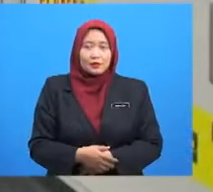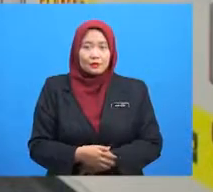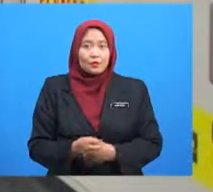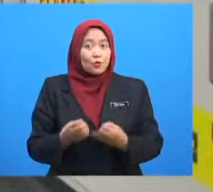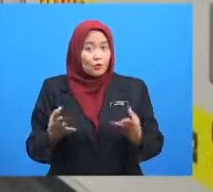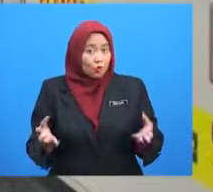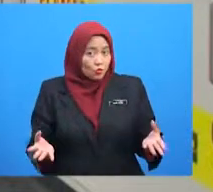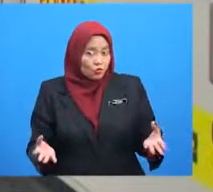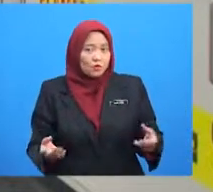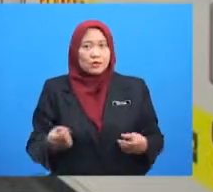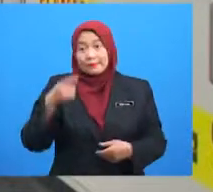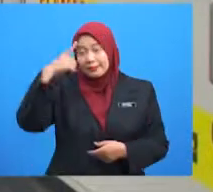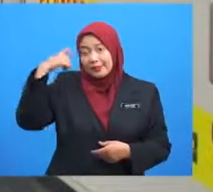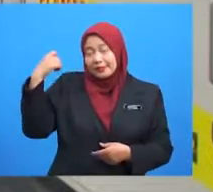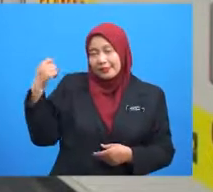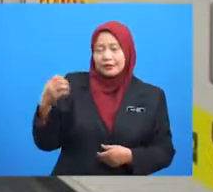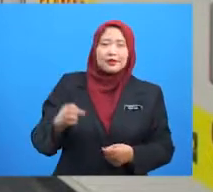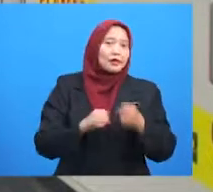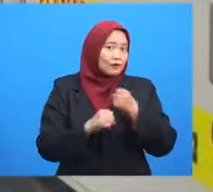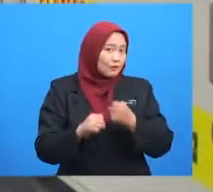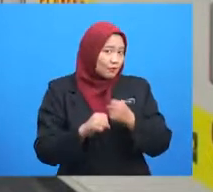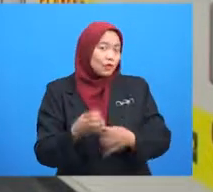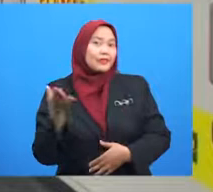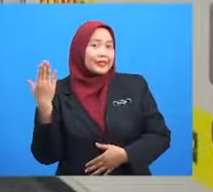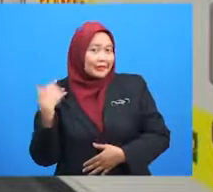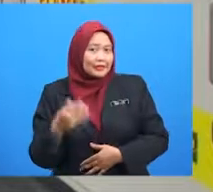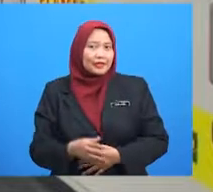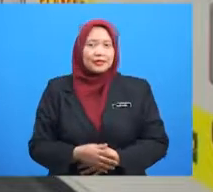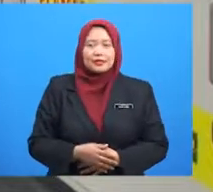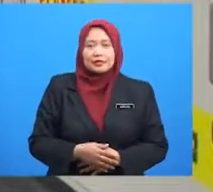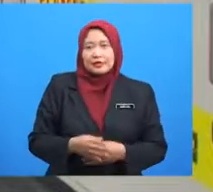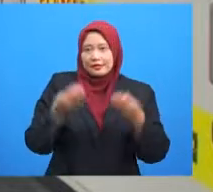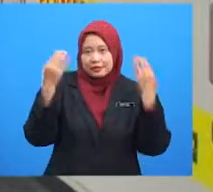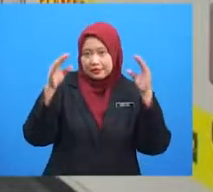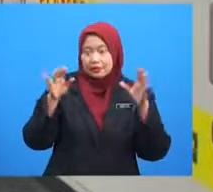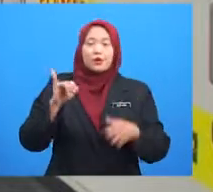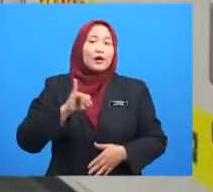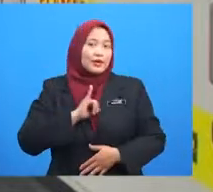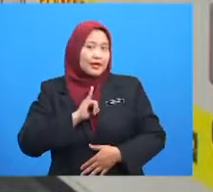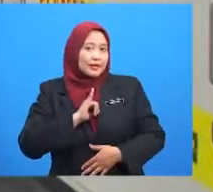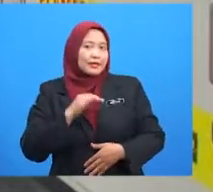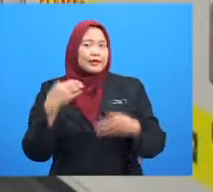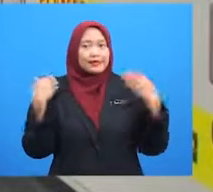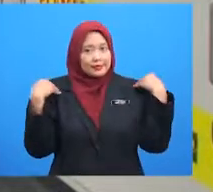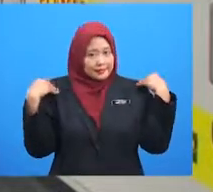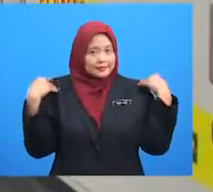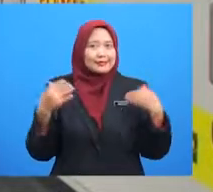Wah, menarik kan mock mini yang dihasilkan? Ha, cikgu pun ada tahu. Tara.